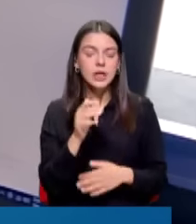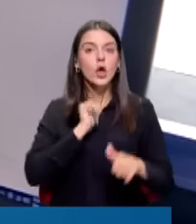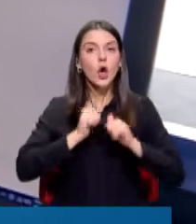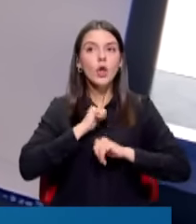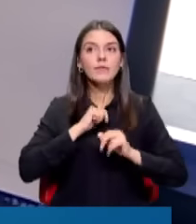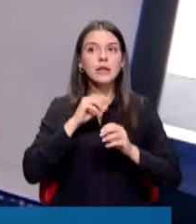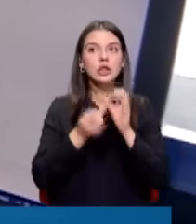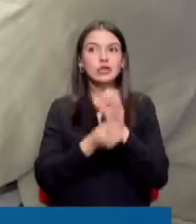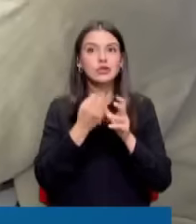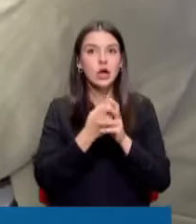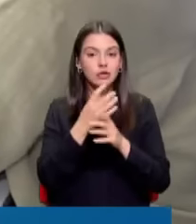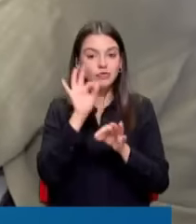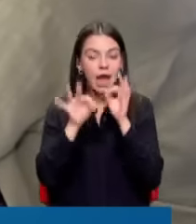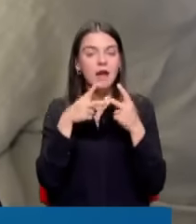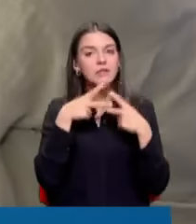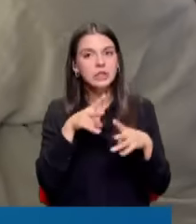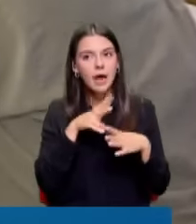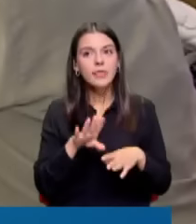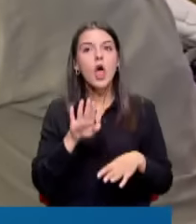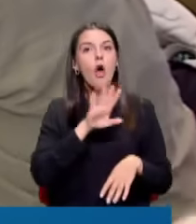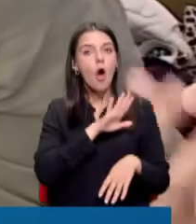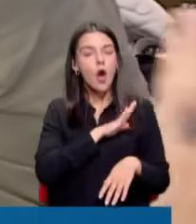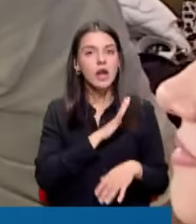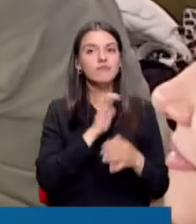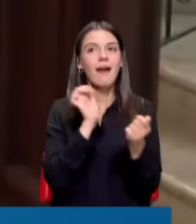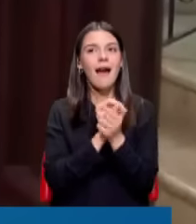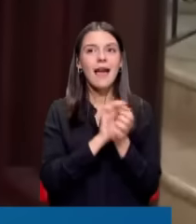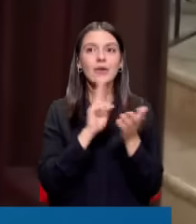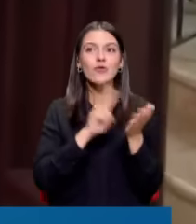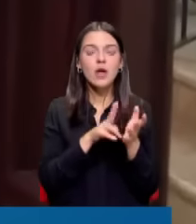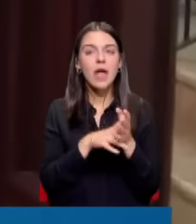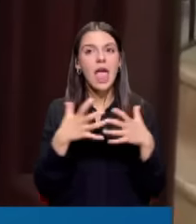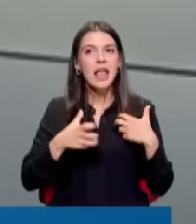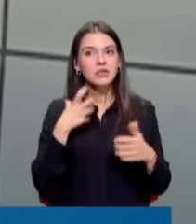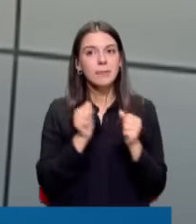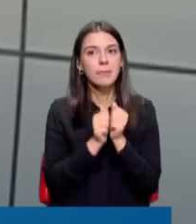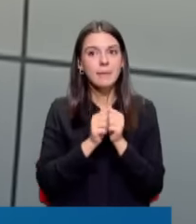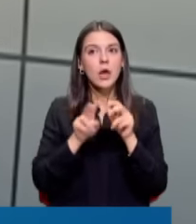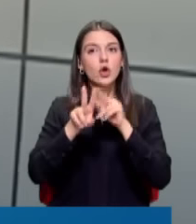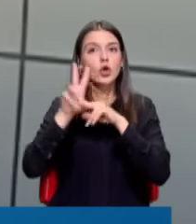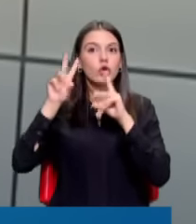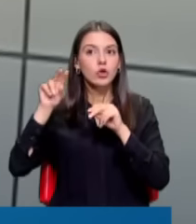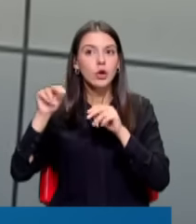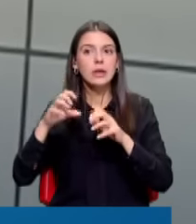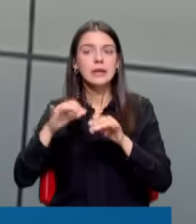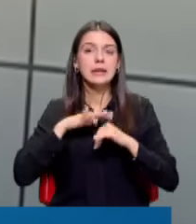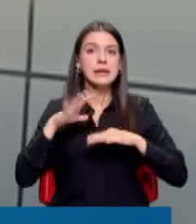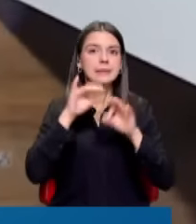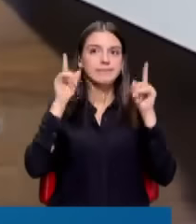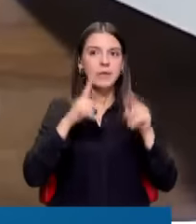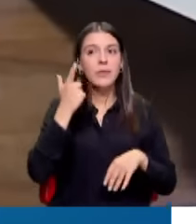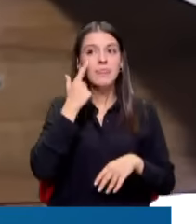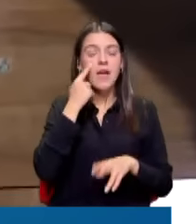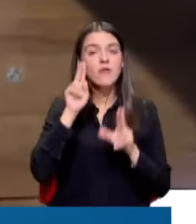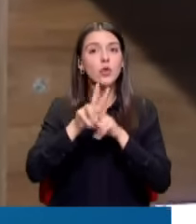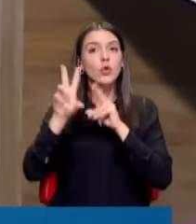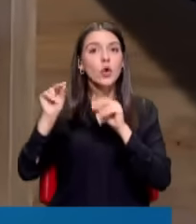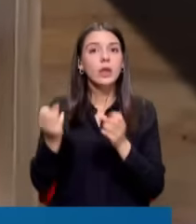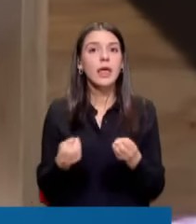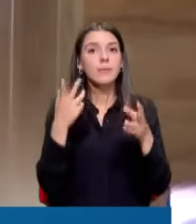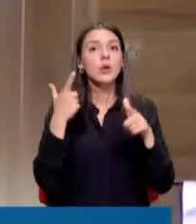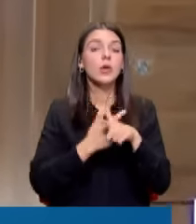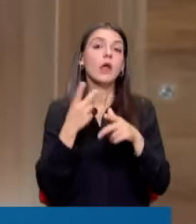yerleştirme sonuçları da açıklandı. Öğrenci ve ailelerin kayıt heyecanıyla birlikte yurt gerginliği de başladı. Devlet yurtları yetersiz,